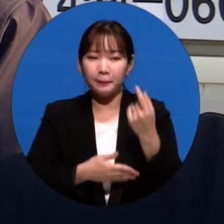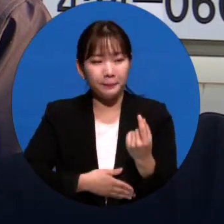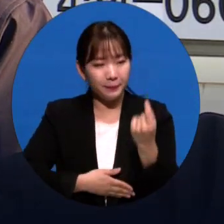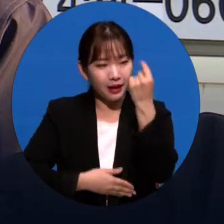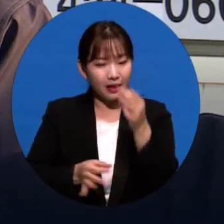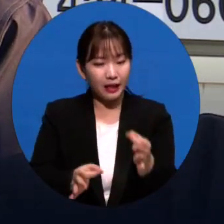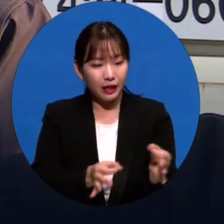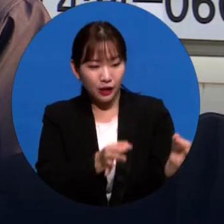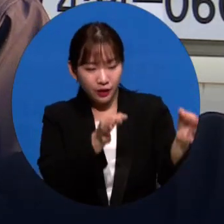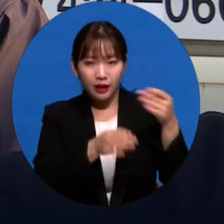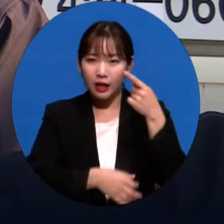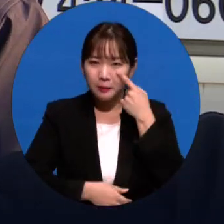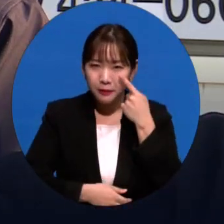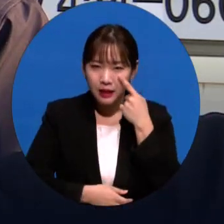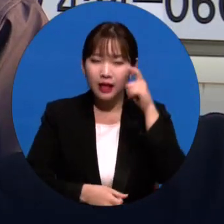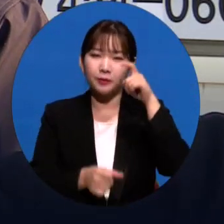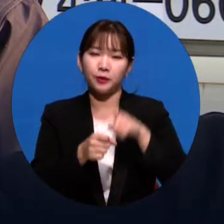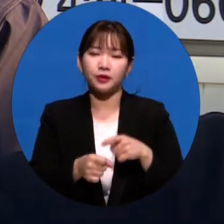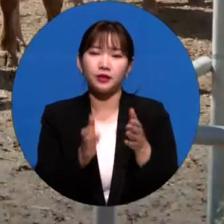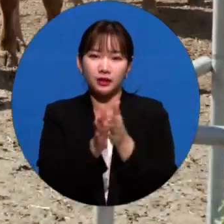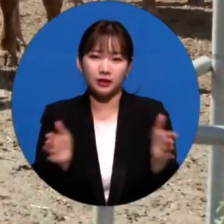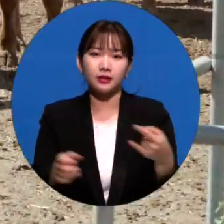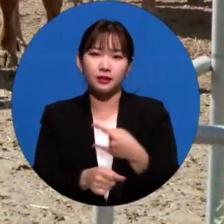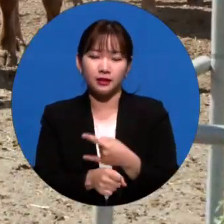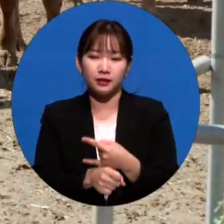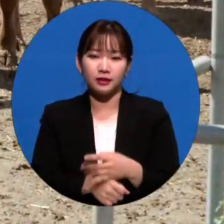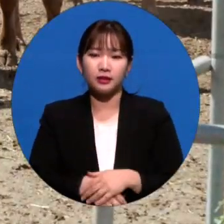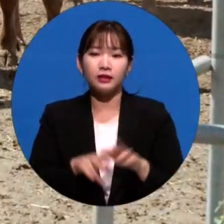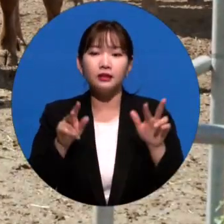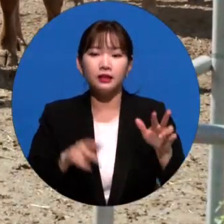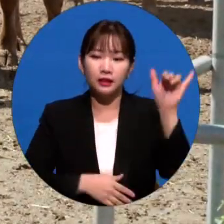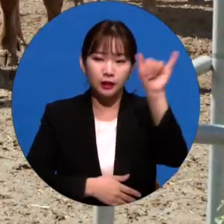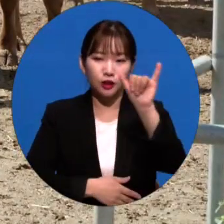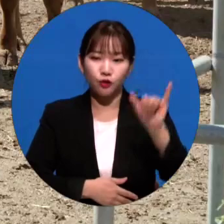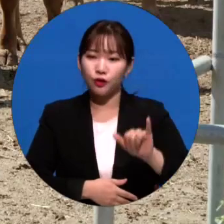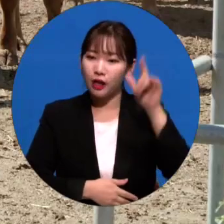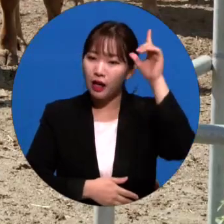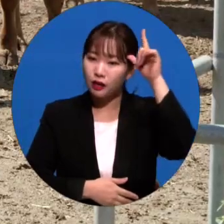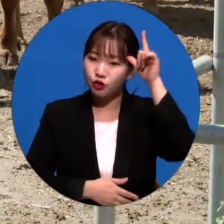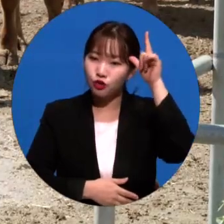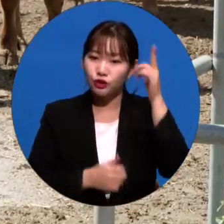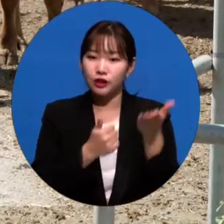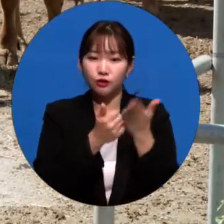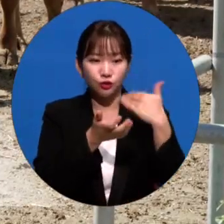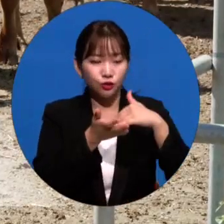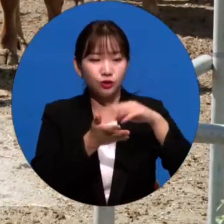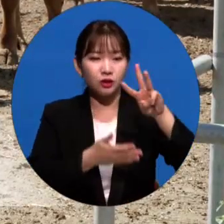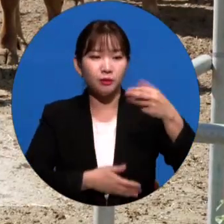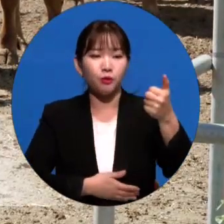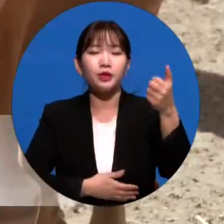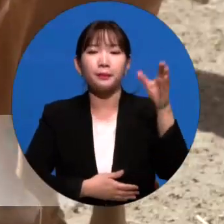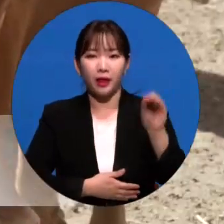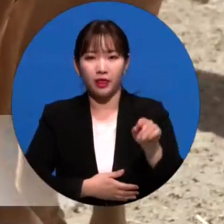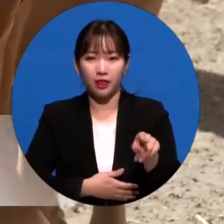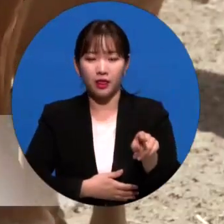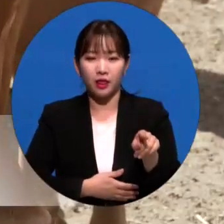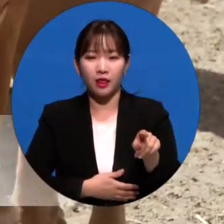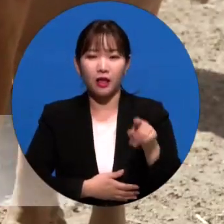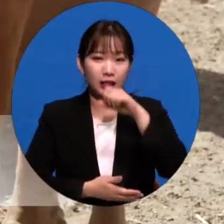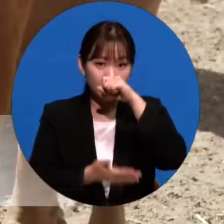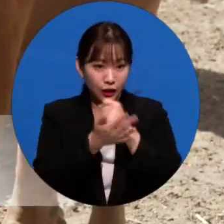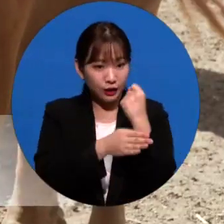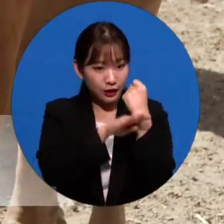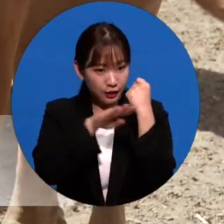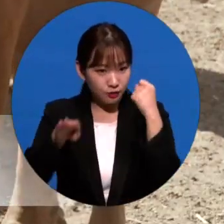하루빨리 안정시키자 이런 취지에서 했습니다. 현재 전국 한우 사육 마리수는 350만 마리로 적정